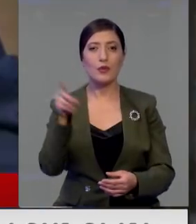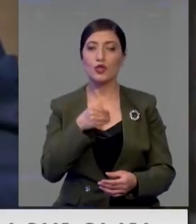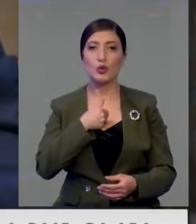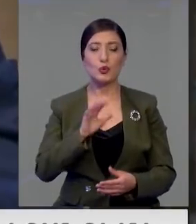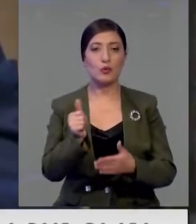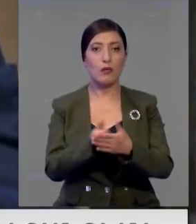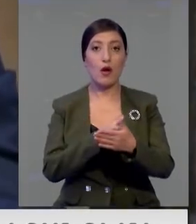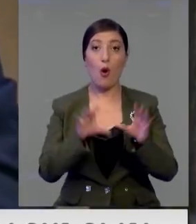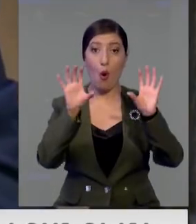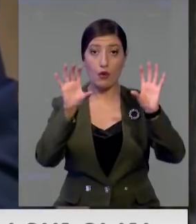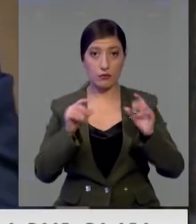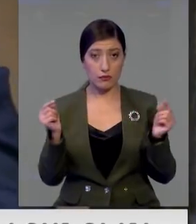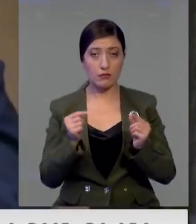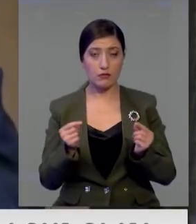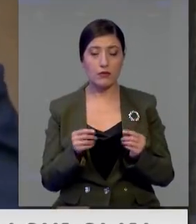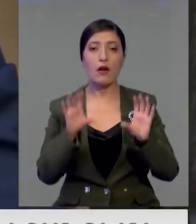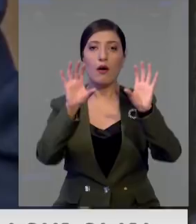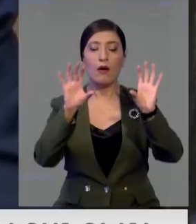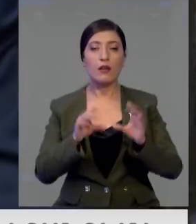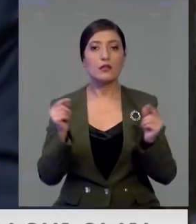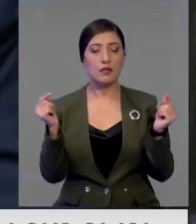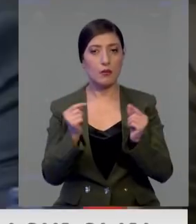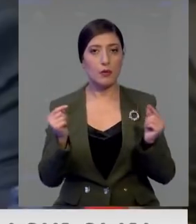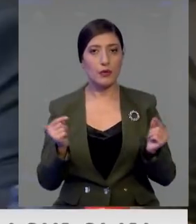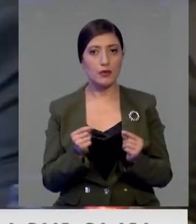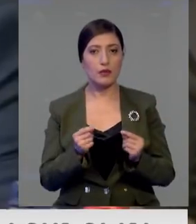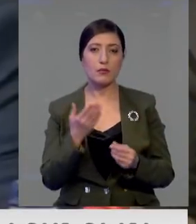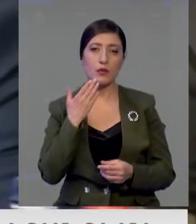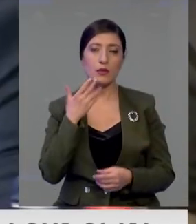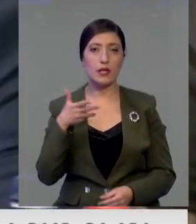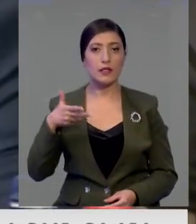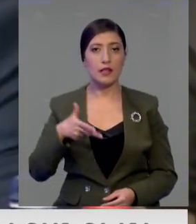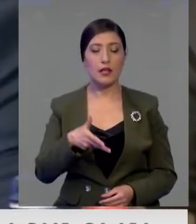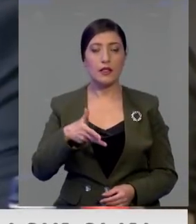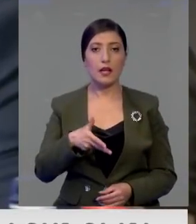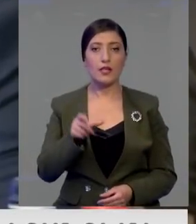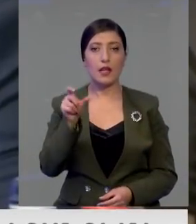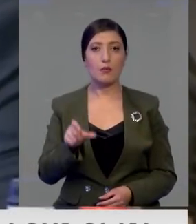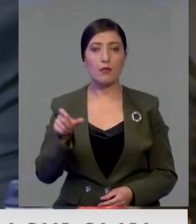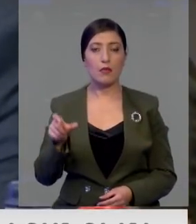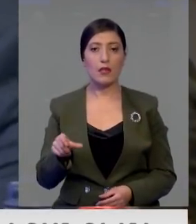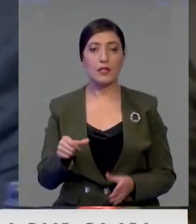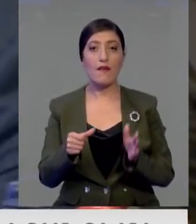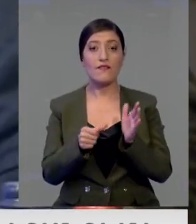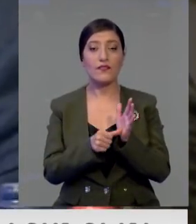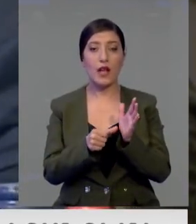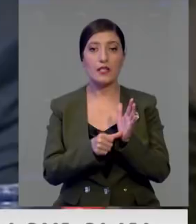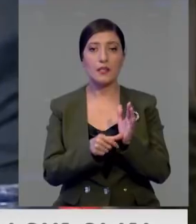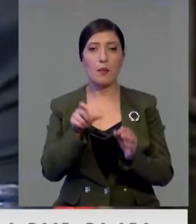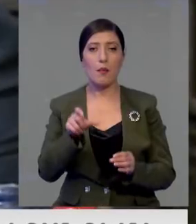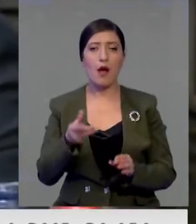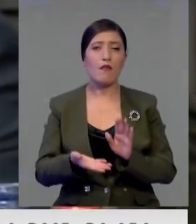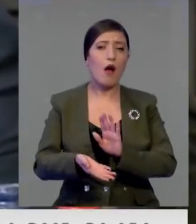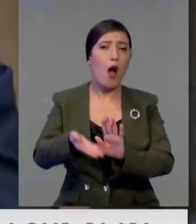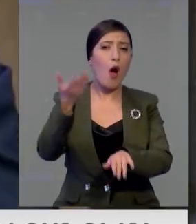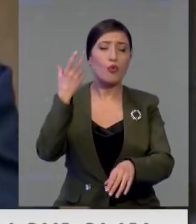նկատմամբ կիրառելի է, որ արդեն կիրառել է մոտ 3000 մարդու, ընդհանուր առմամբ 6-ը, որոնք որ դեռևս վաղուց չեն